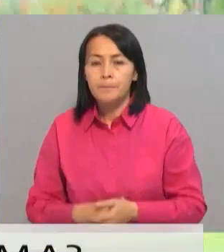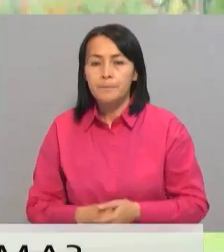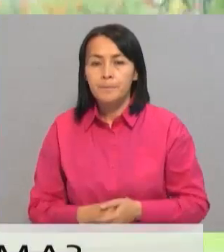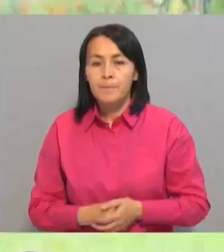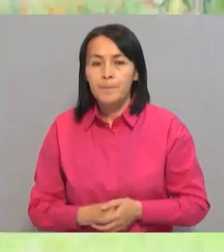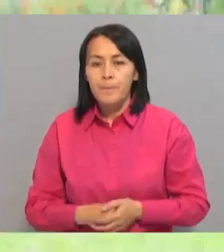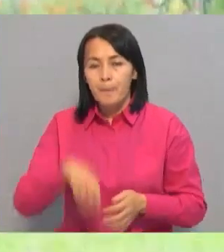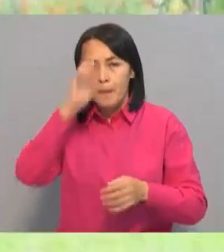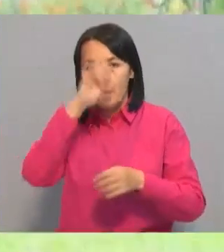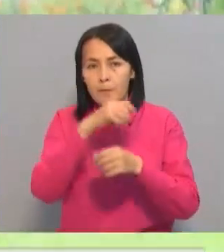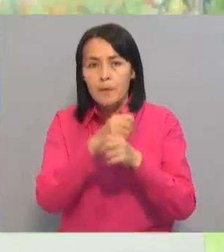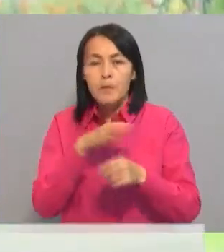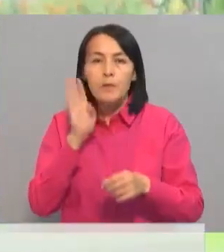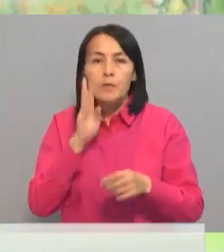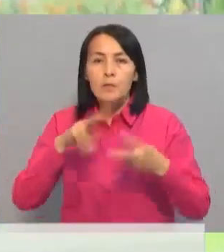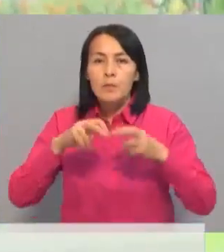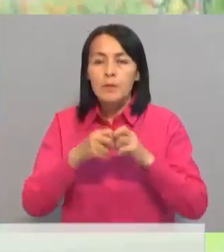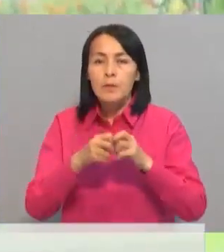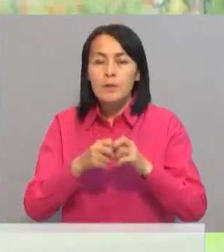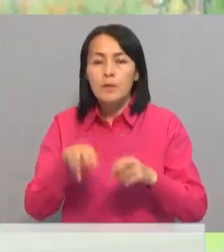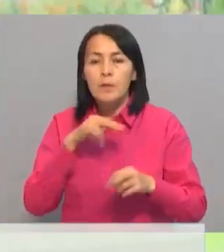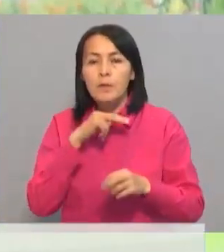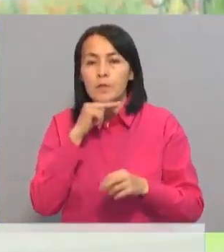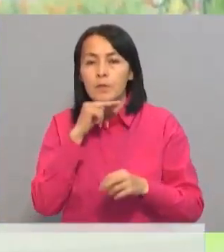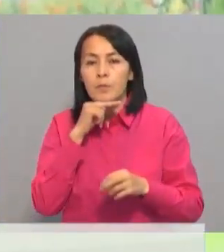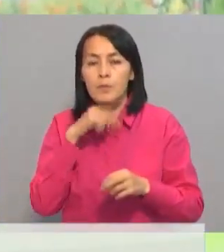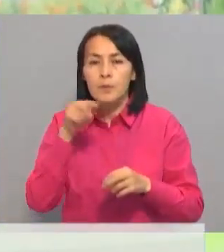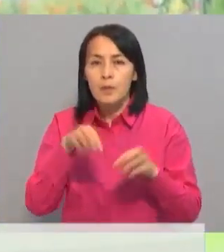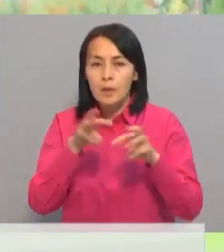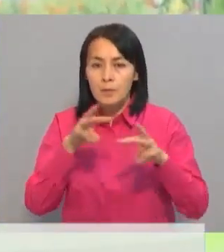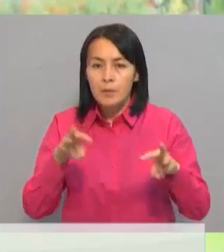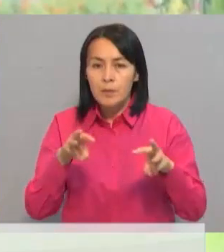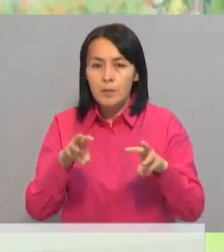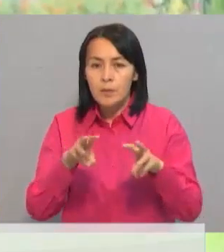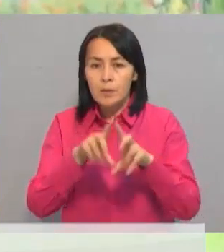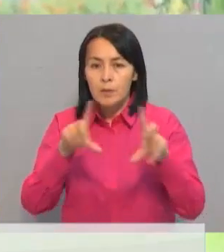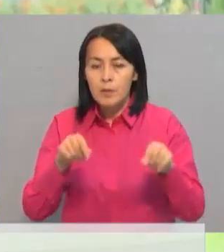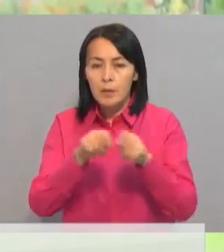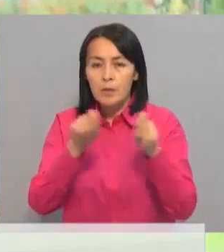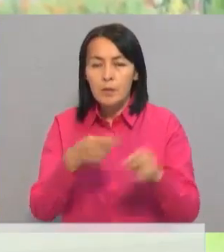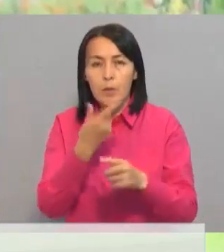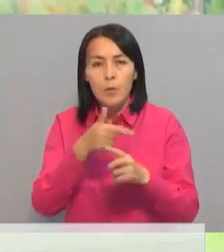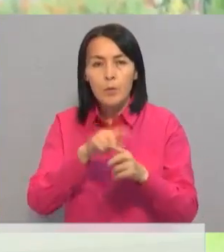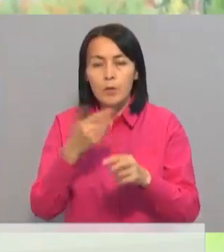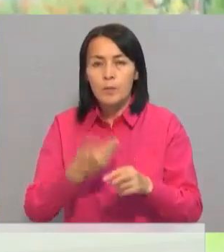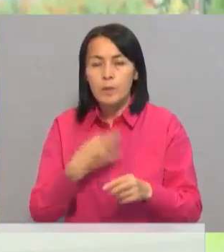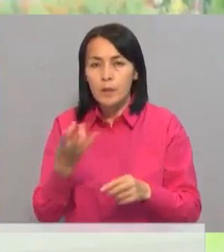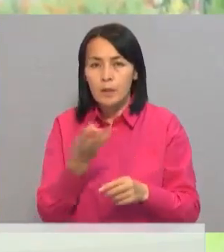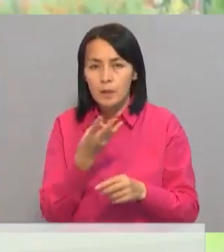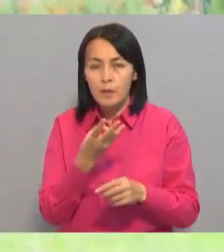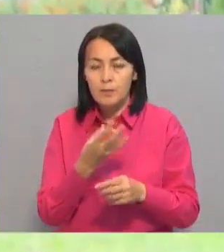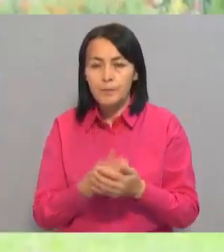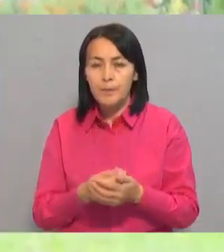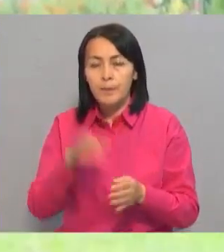Президентіміз су мәселесіне қатты назар бөліп, суға жеке министрлік ашып берді. Бул өттө былайча айткан кезде бизге керек дүйнө болуп